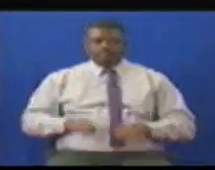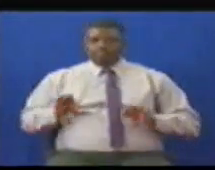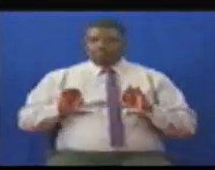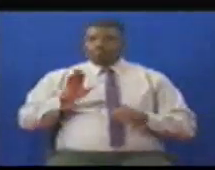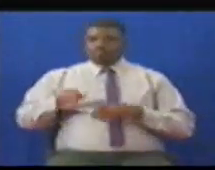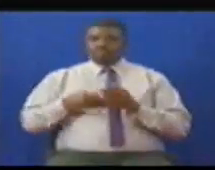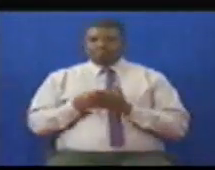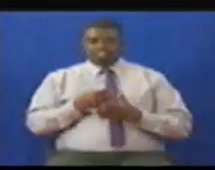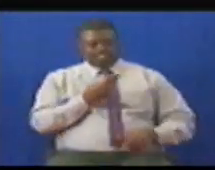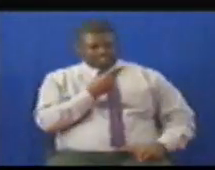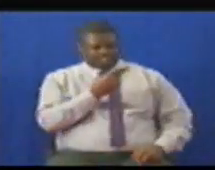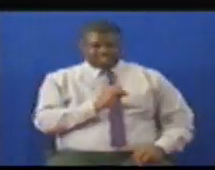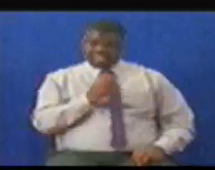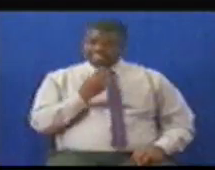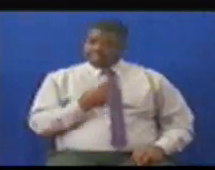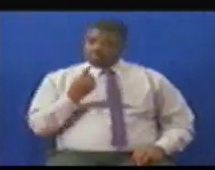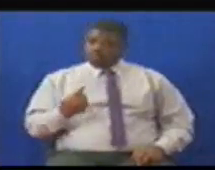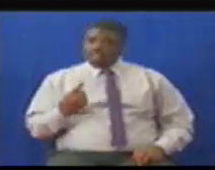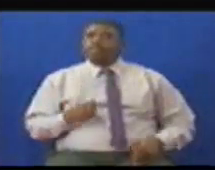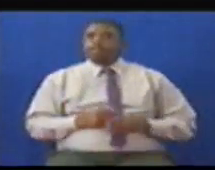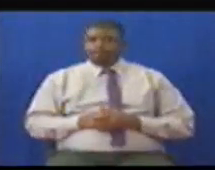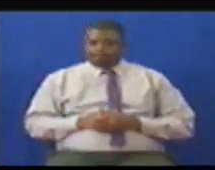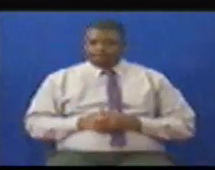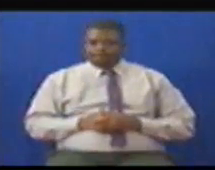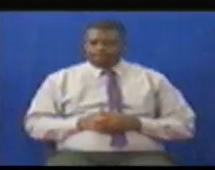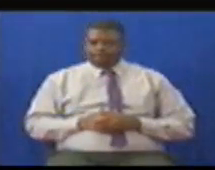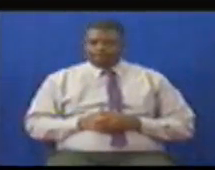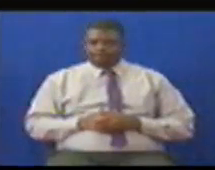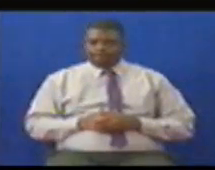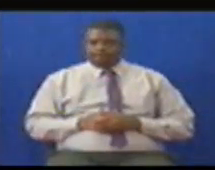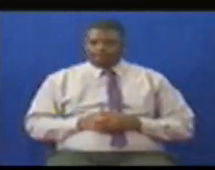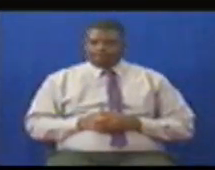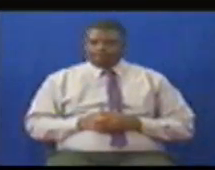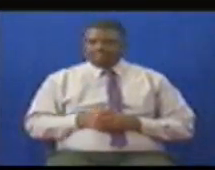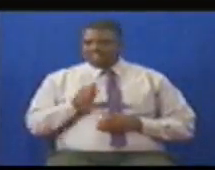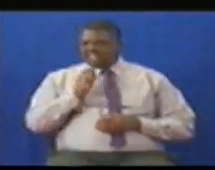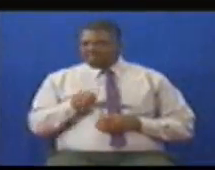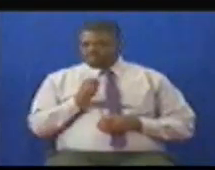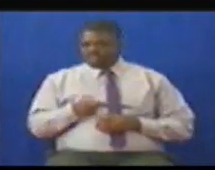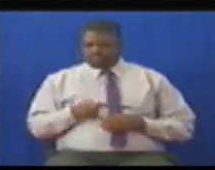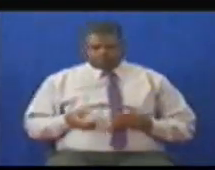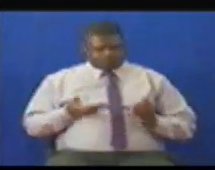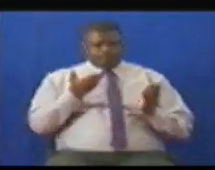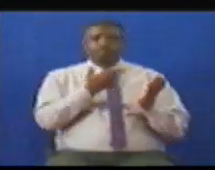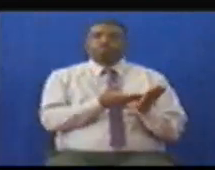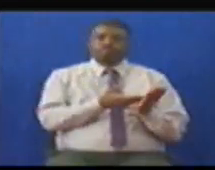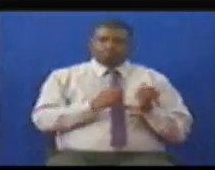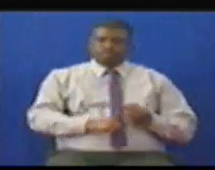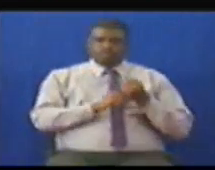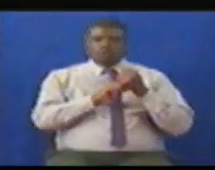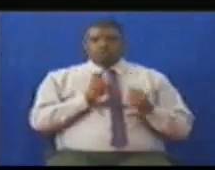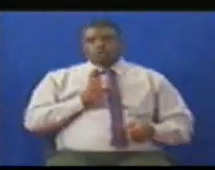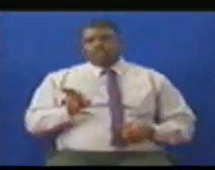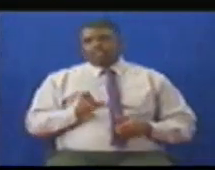fedha 2021 kama ilivyowasilishwa na mtoa hoja hapo awali. Mheshimiwa Spika, naomba kuwasilisha na ninaunga mkono hoja.